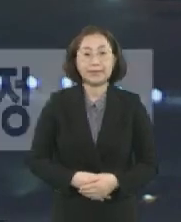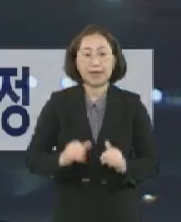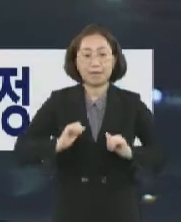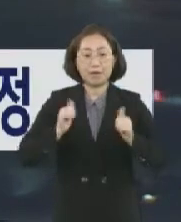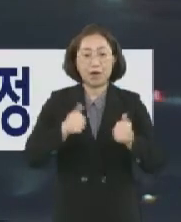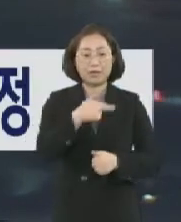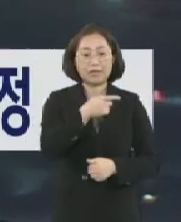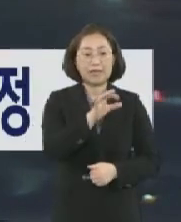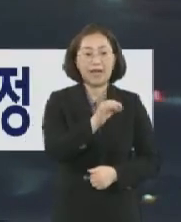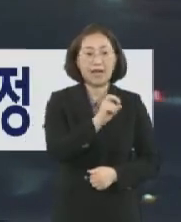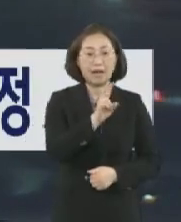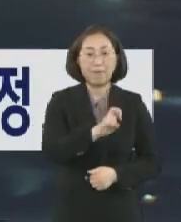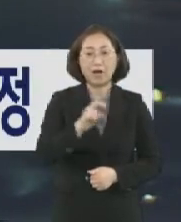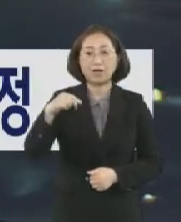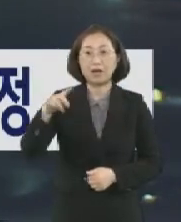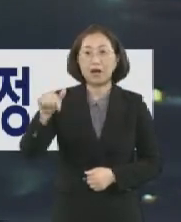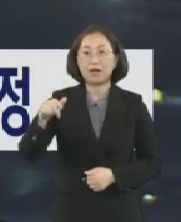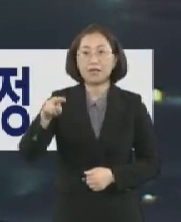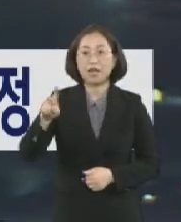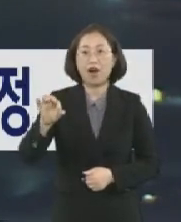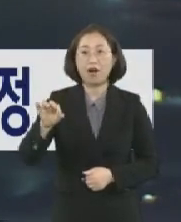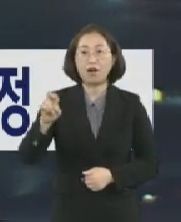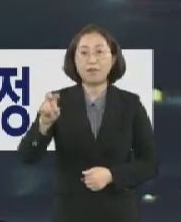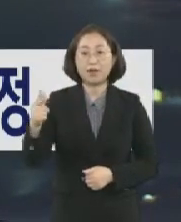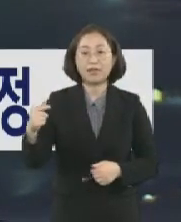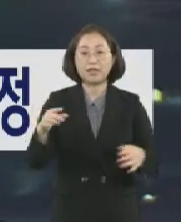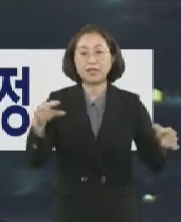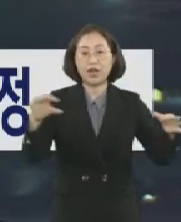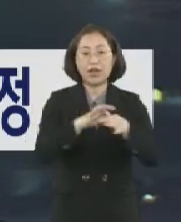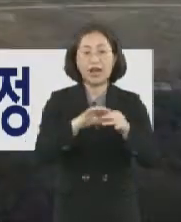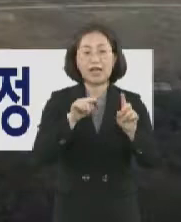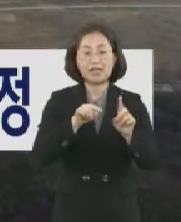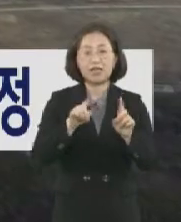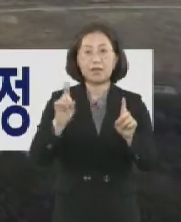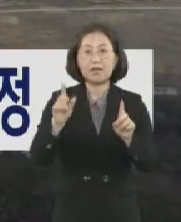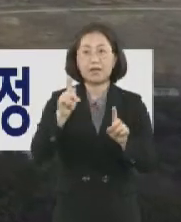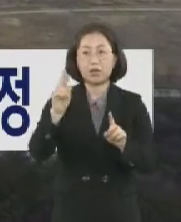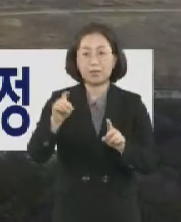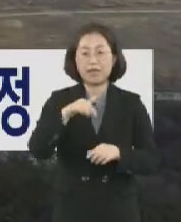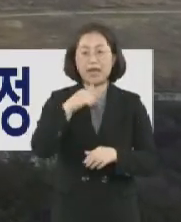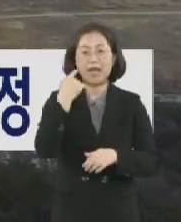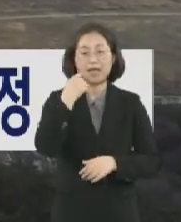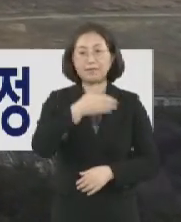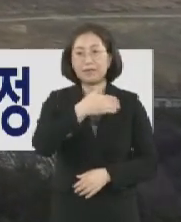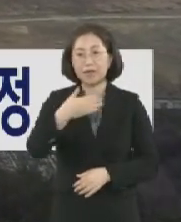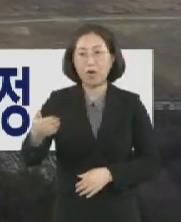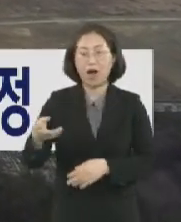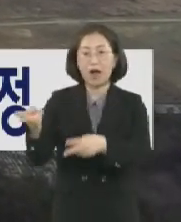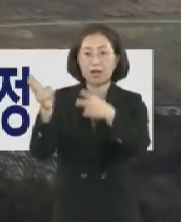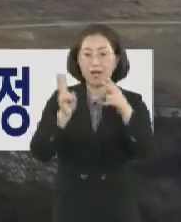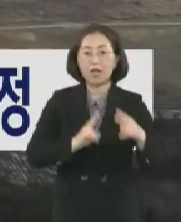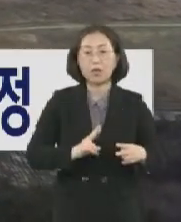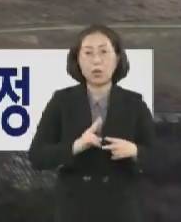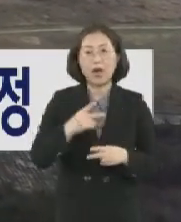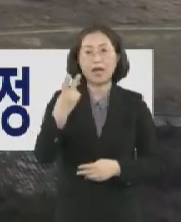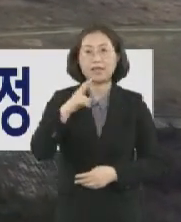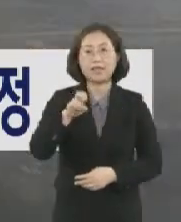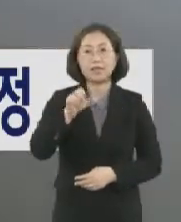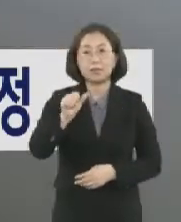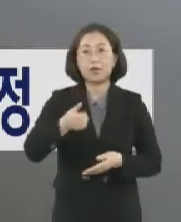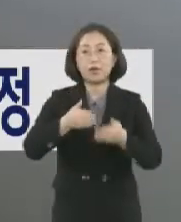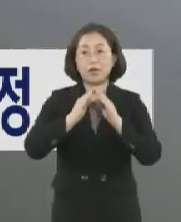부여군 장엄 명과 석산 며느리는 1.1 킬로미터 길이의 갇힘 금강대 규가 2015년 개통을 목표로 건설